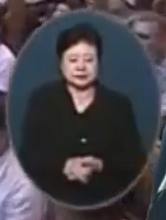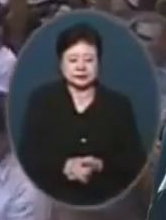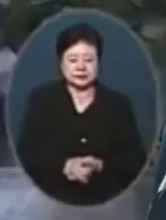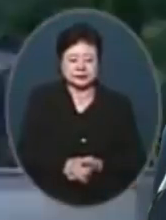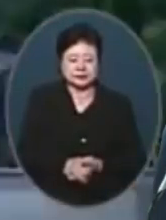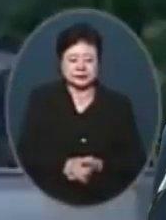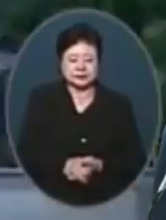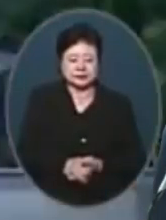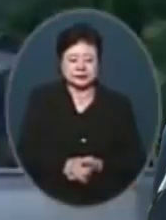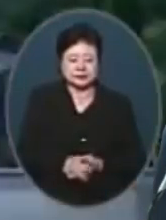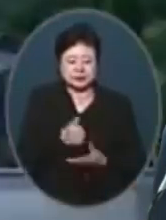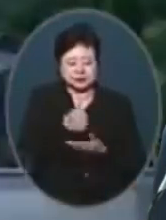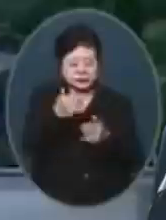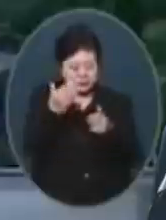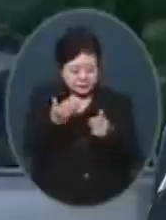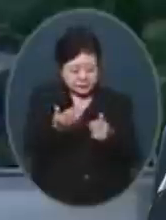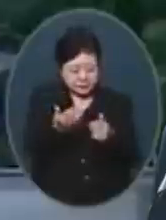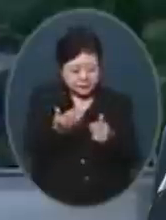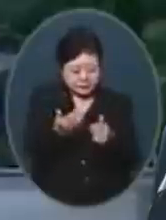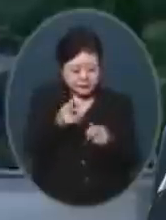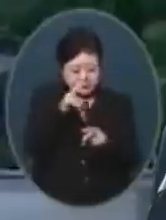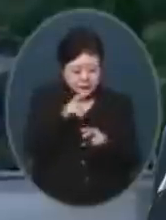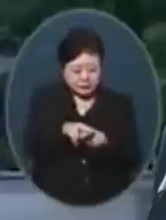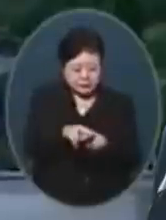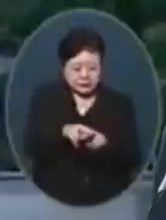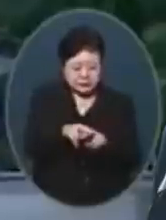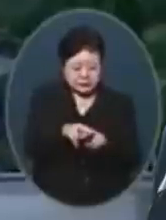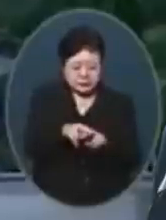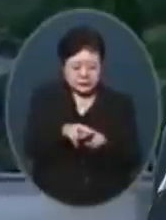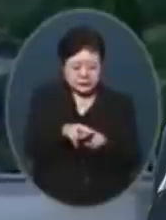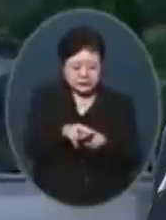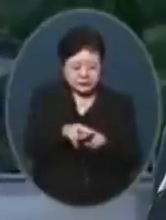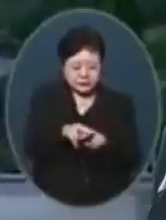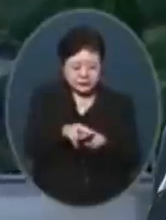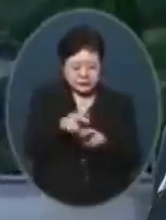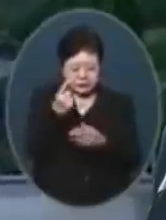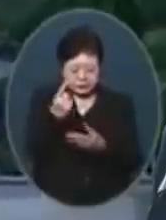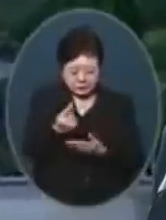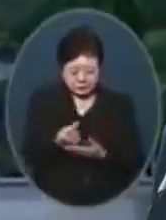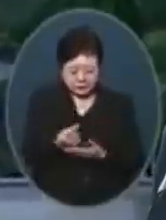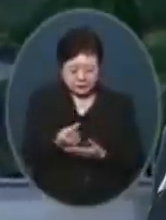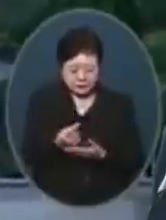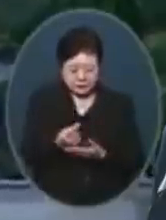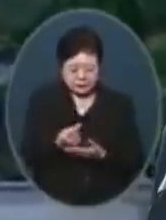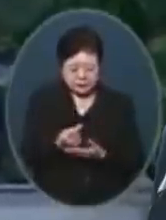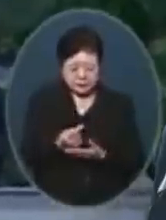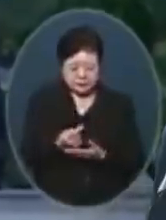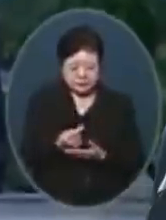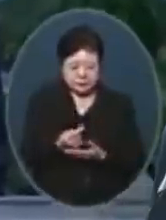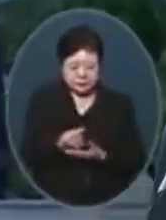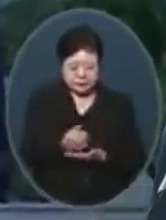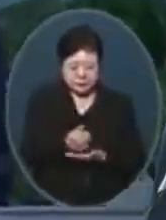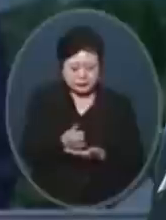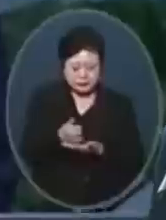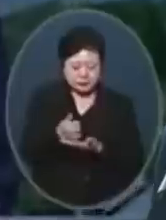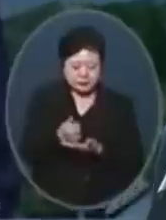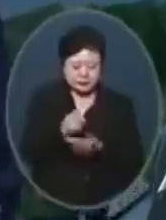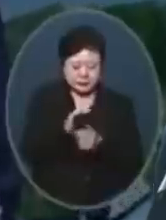환자들을 고치신 주님께서 이 자리에 양손에 대소의 못자국을